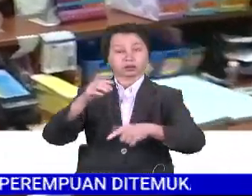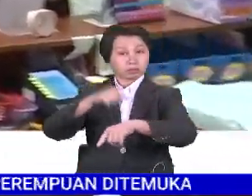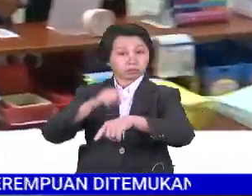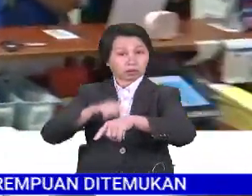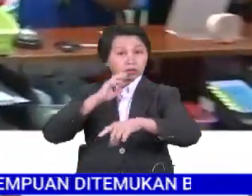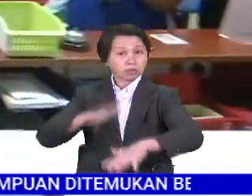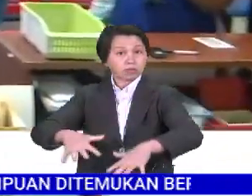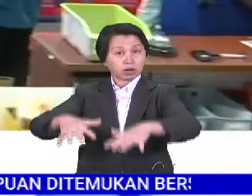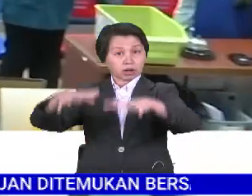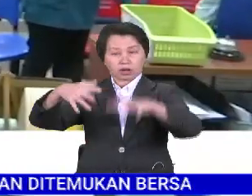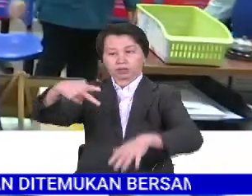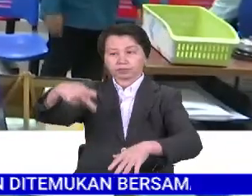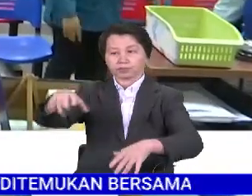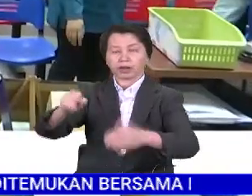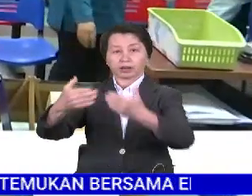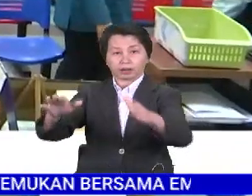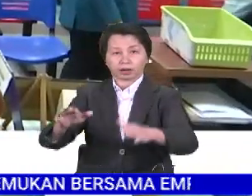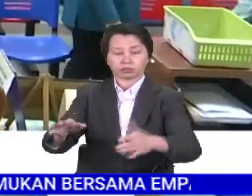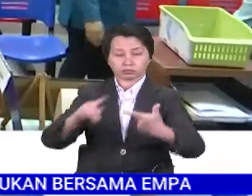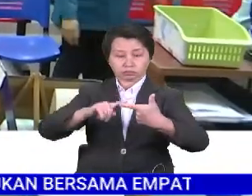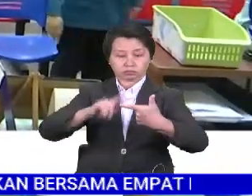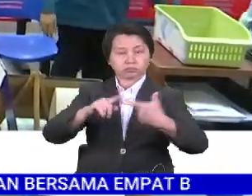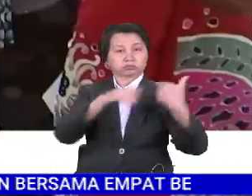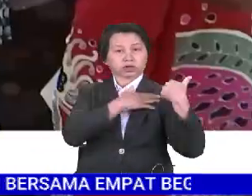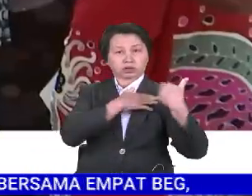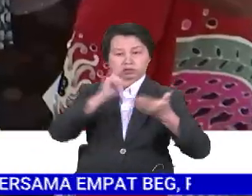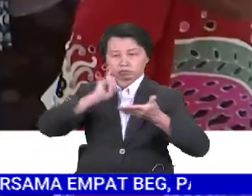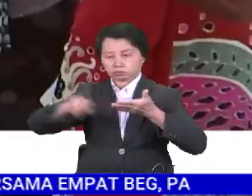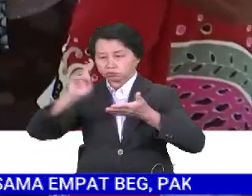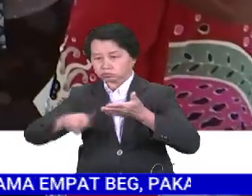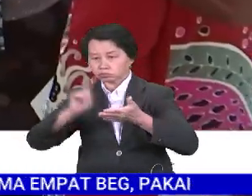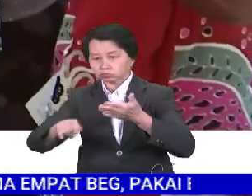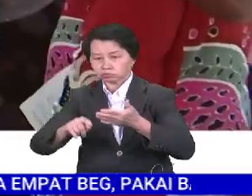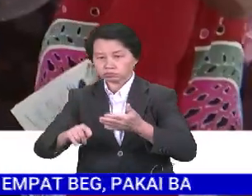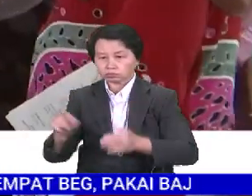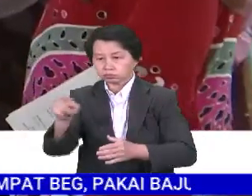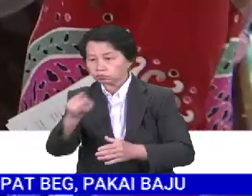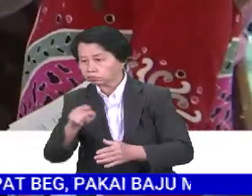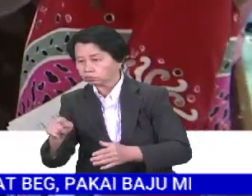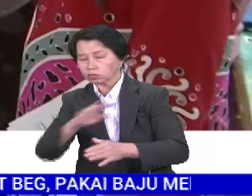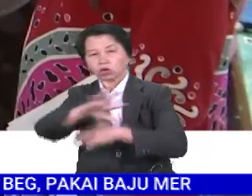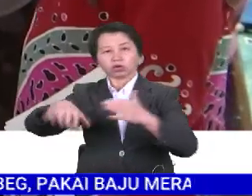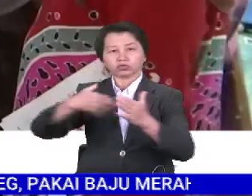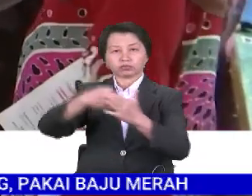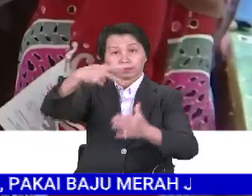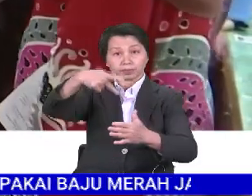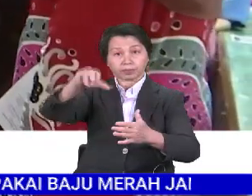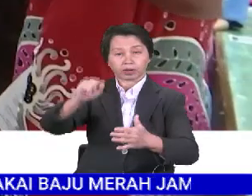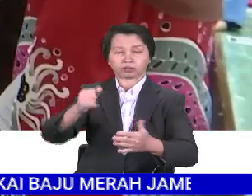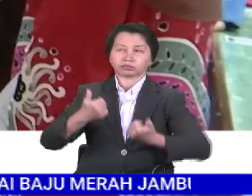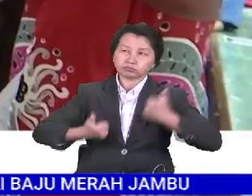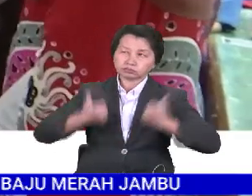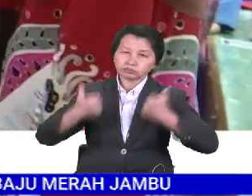banjir, semasa PPS dibuka, mereka ini bertanggungjawab untuk membuat pemeriksaan seluruh PPS tersebut. Sama ada